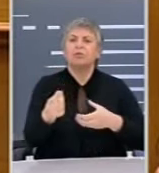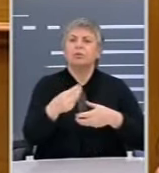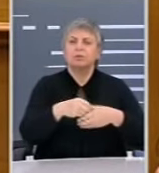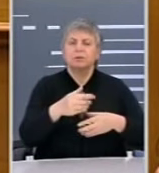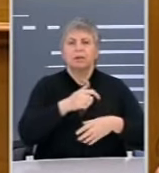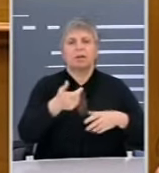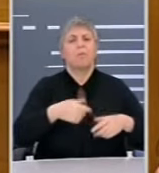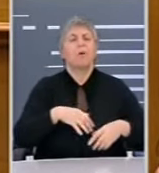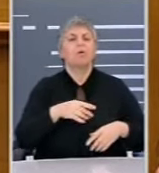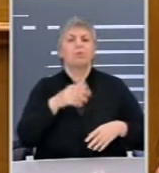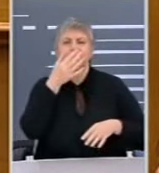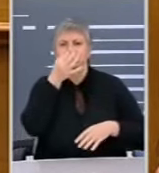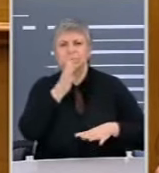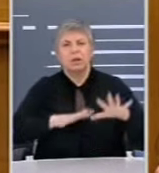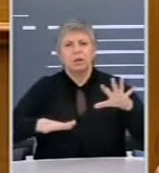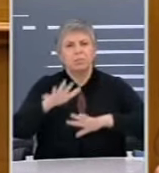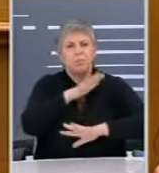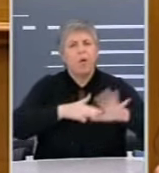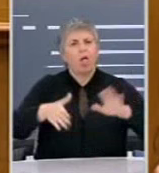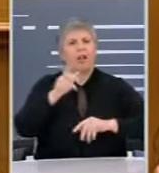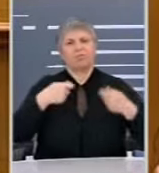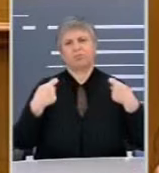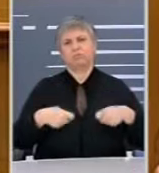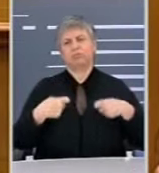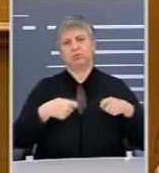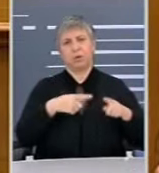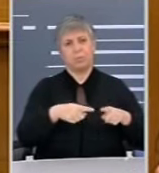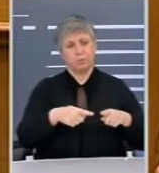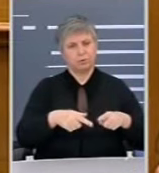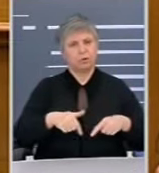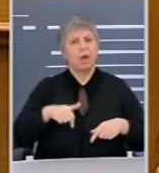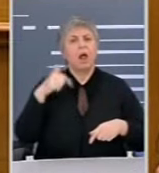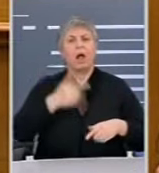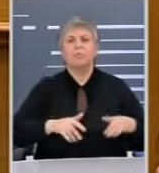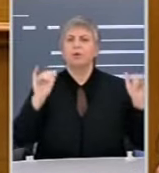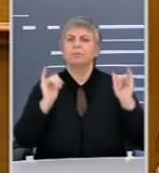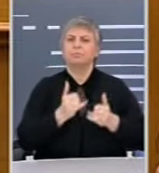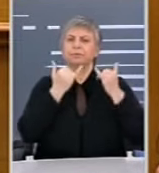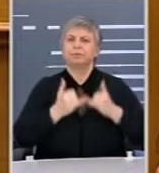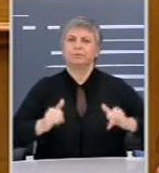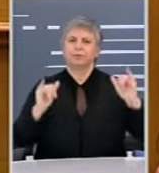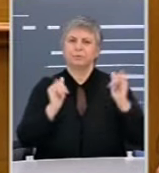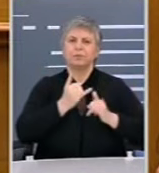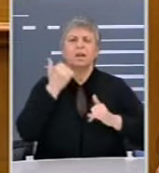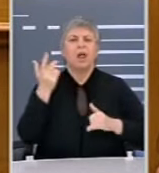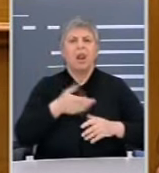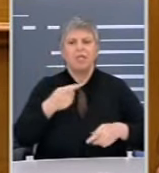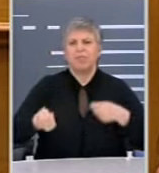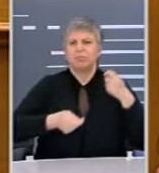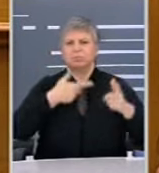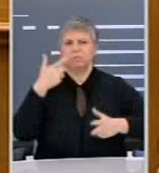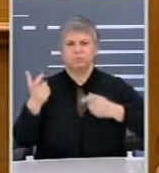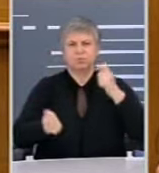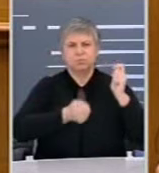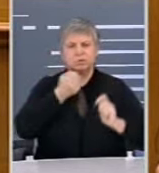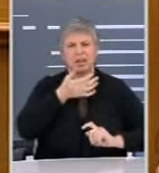αλλά λίγοι διεφθαρμένοι εκπρόσωποι της άρχουσας τάξης η οποία δεν διασκέδασε απλώς αλλά επιδόθηκε σε κάθε είδους κρεπάλη και